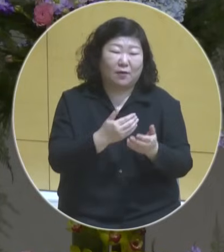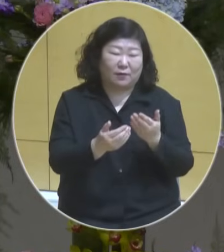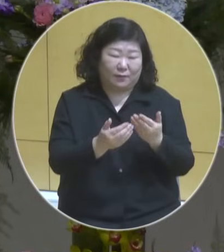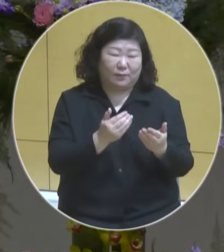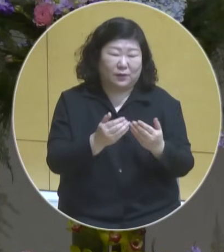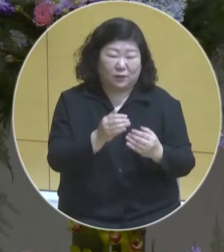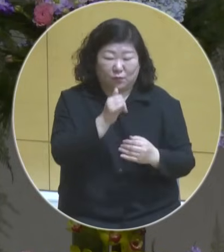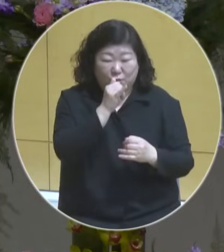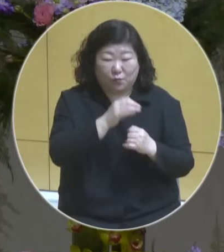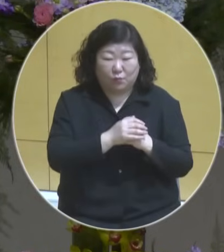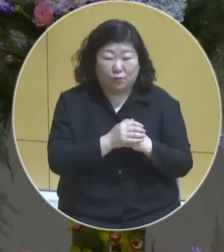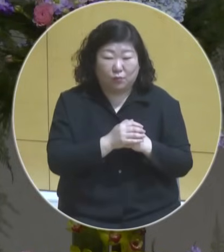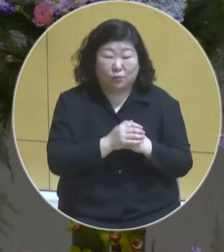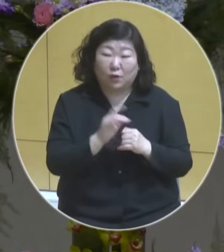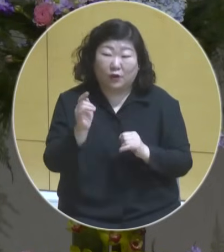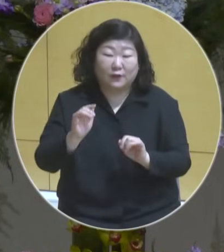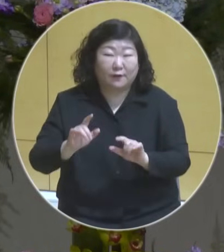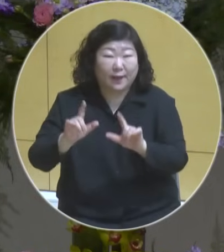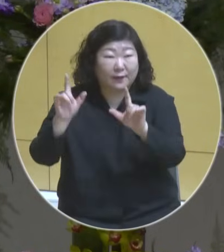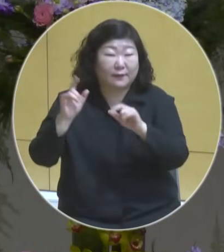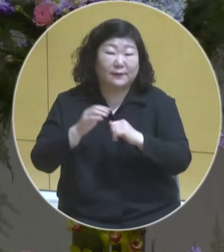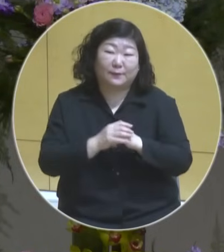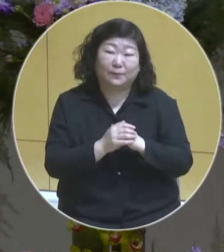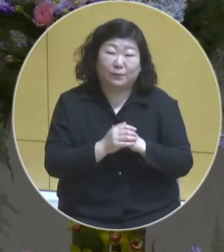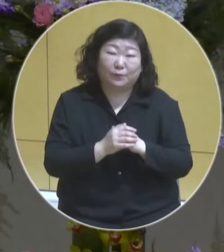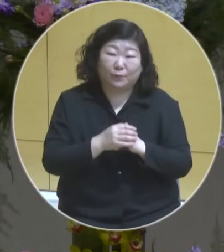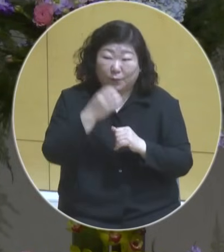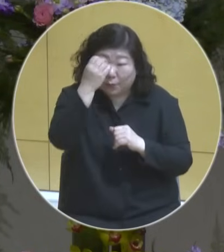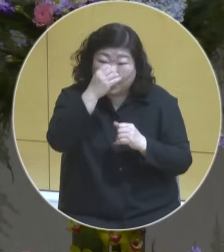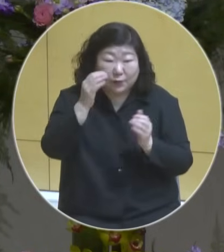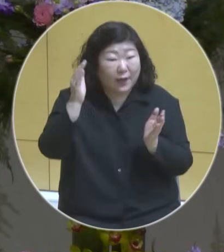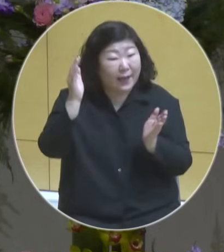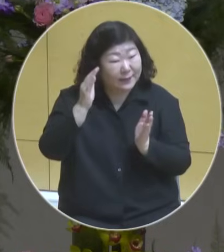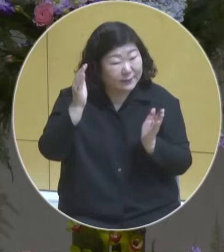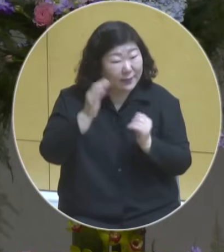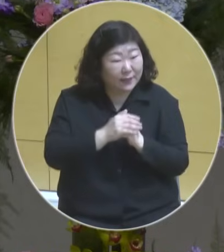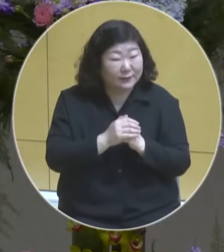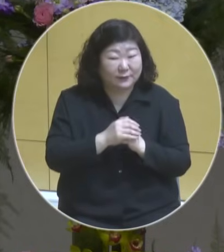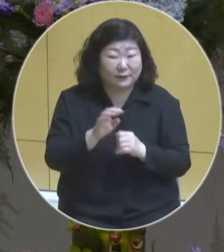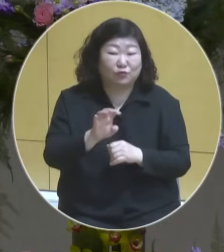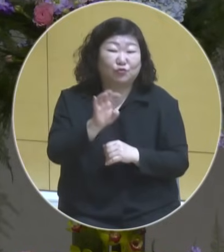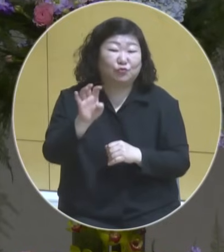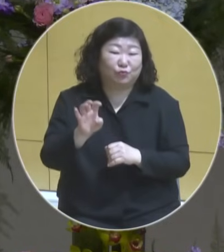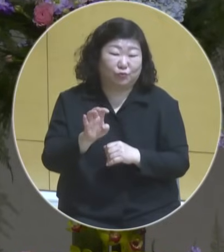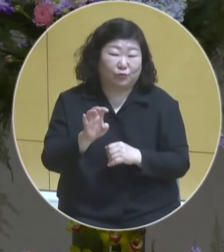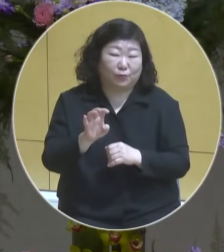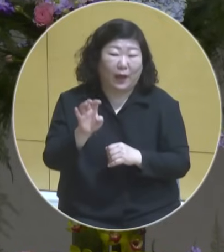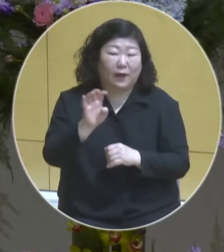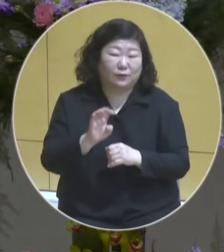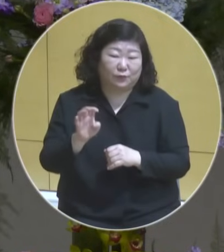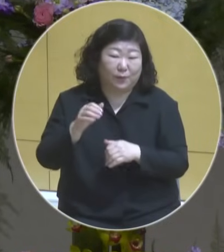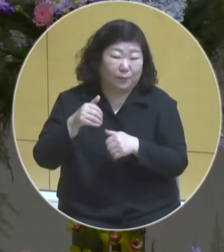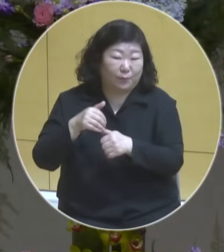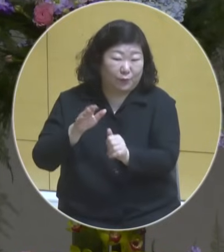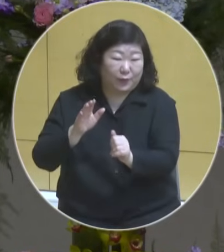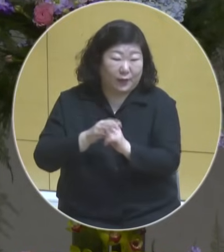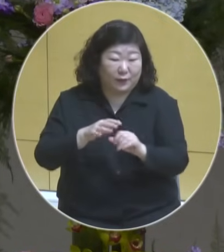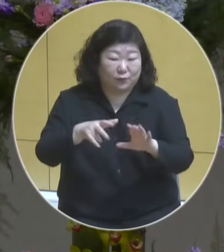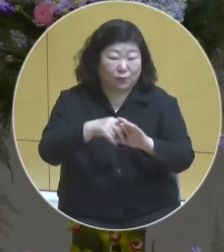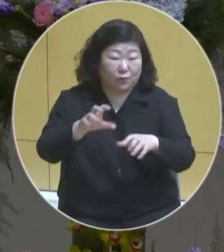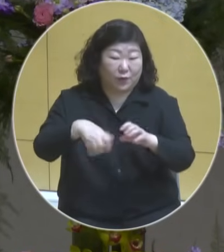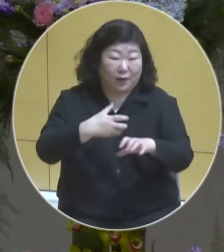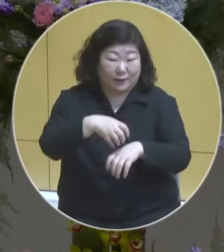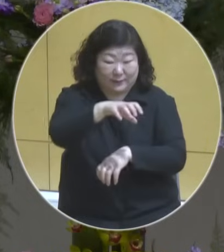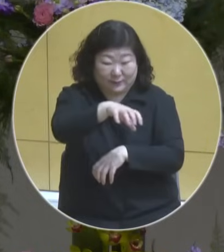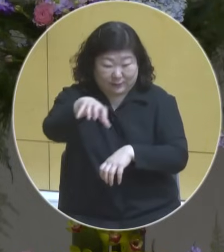되고 또 한해에는 우리 고등학생들을이 으로 보내어서 종교 기지를 돌아보게 만들고